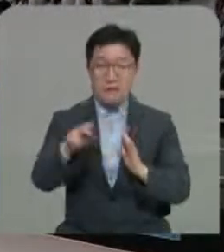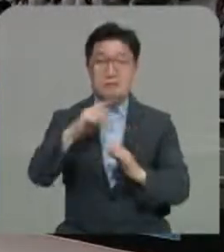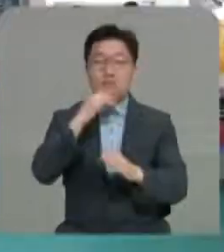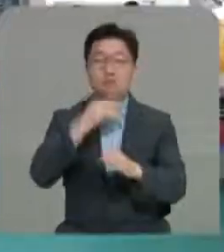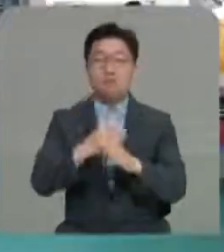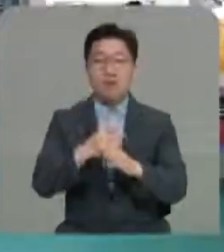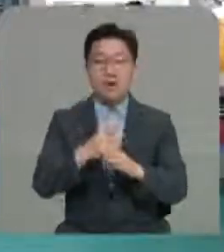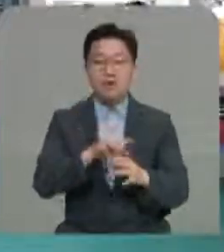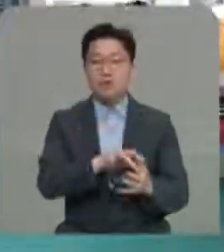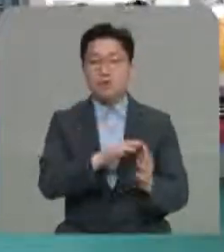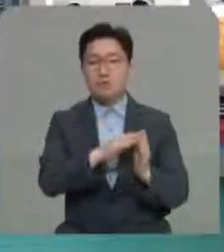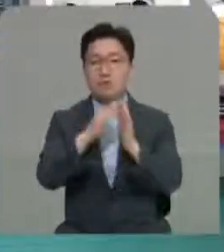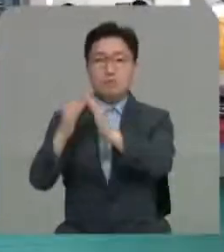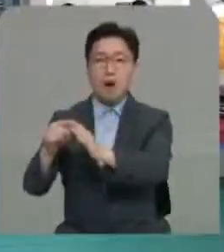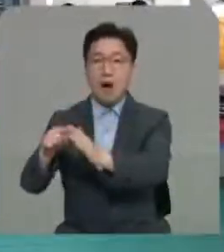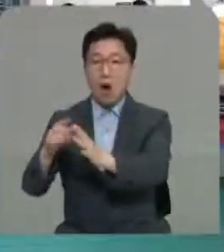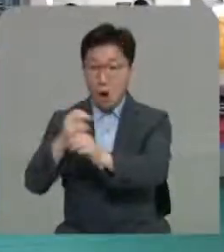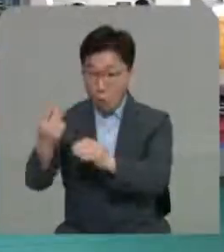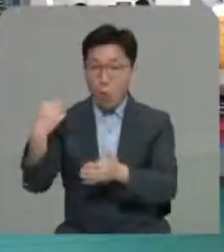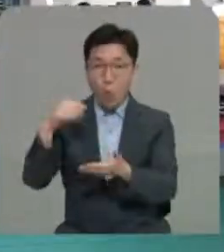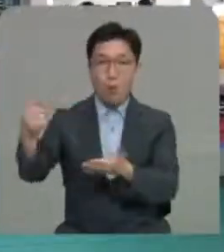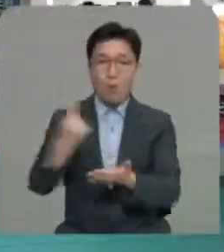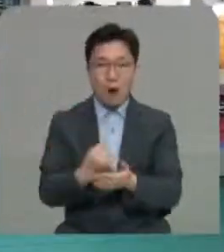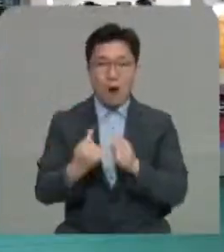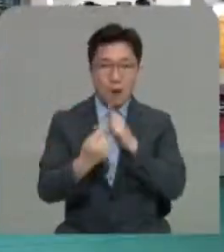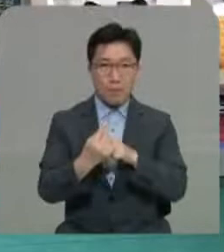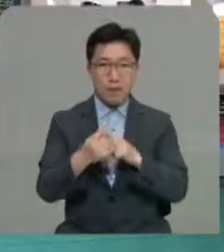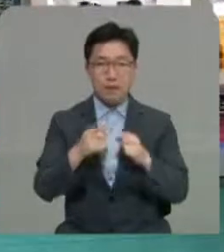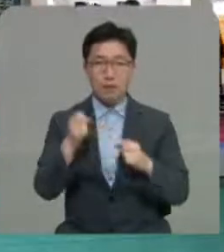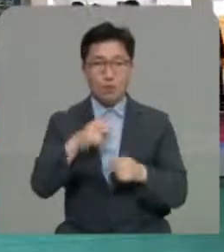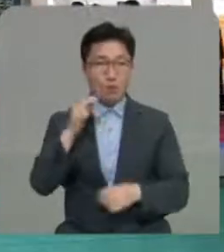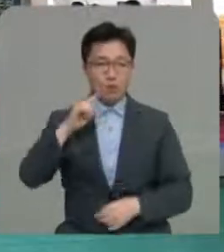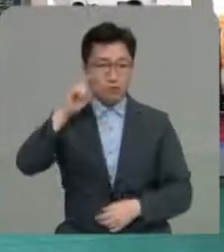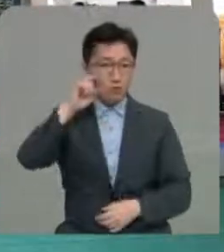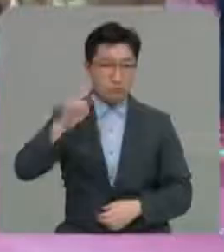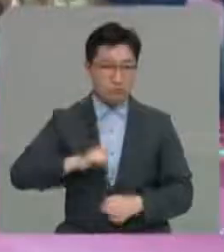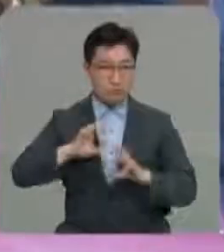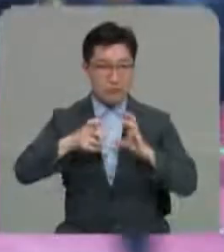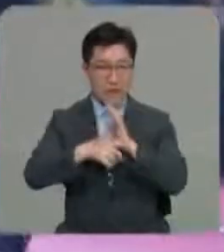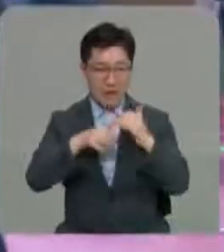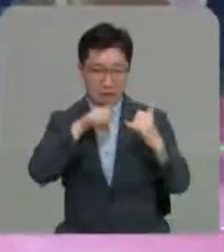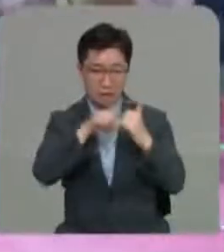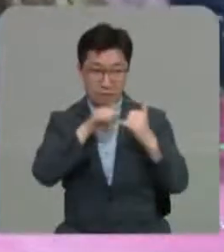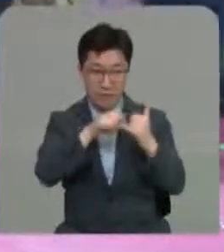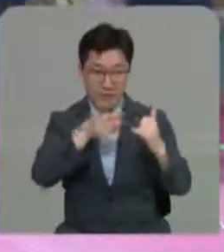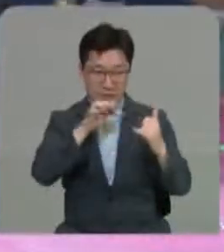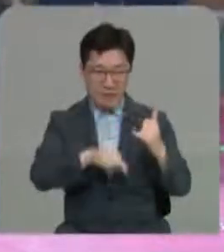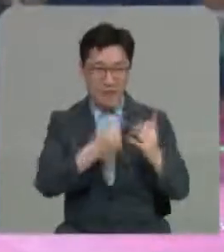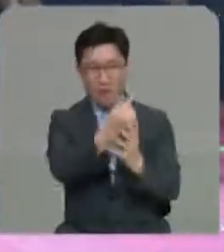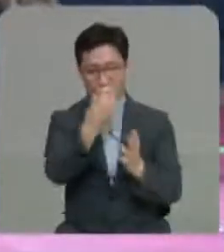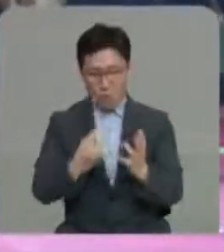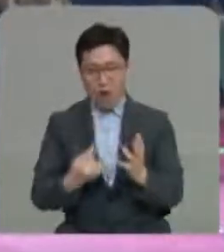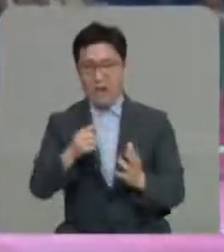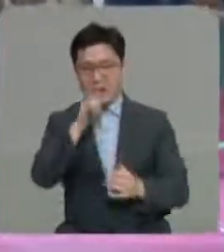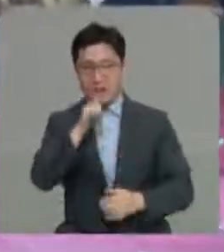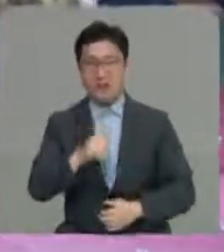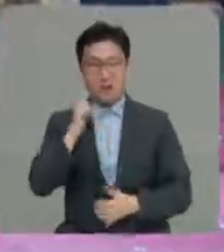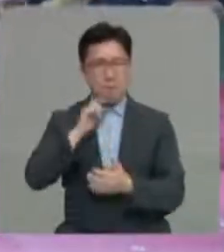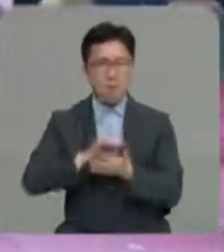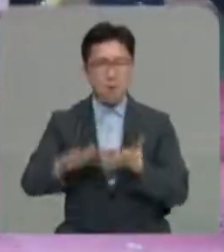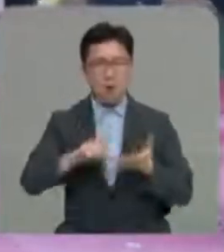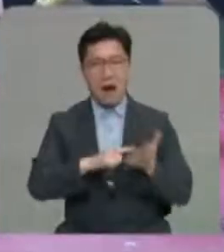선수를 비롯해 러시아와 전쟁중인 우크라이나 대표 선수들도 참가의 화합과 평화의 소중함을 알릴